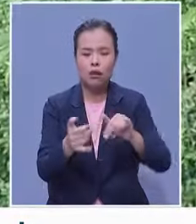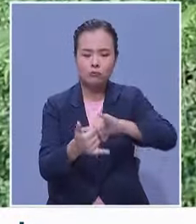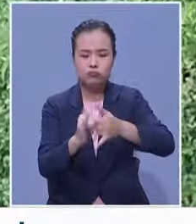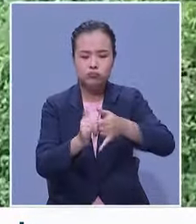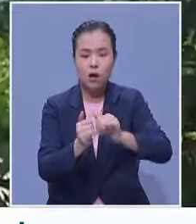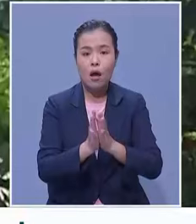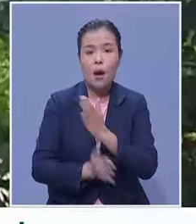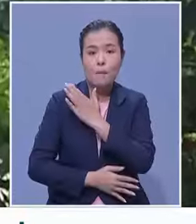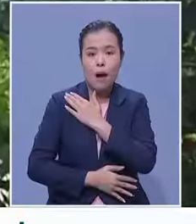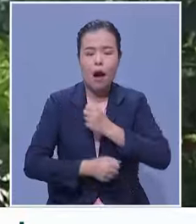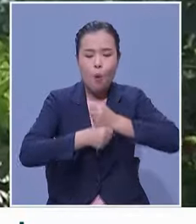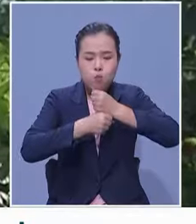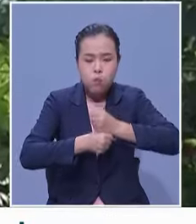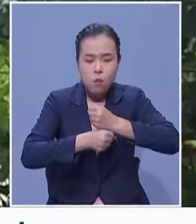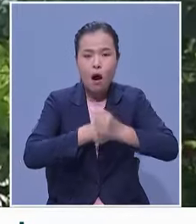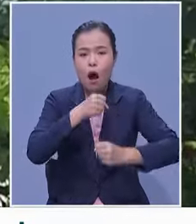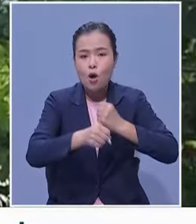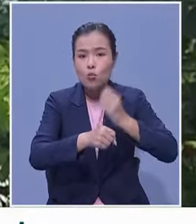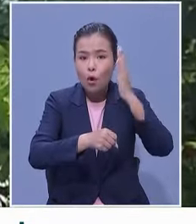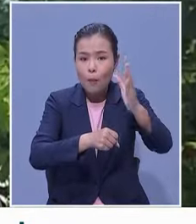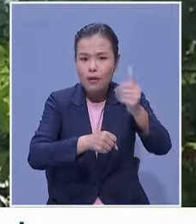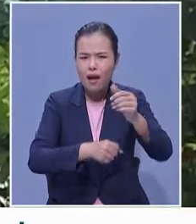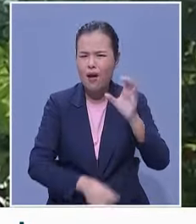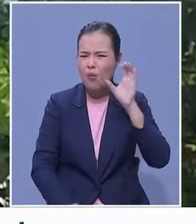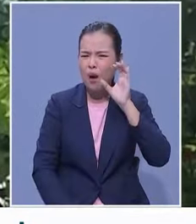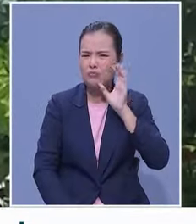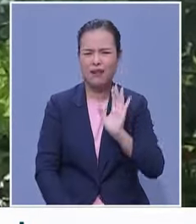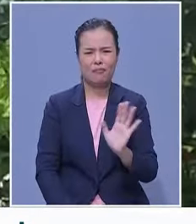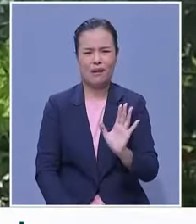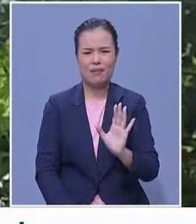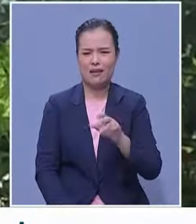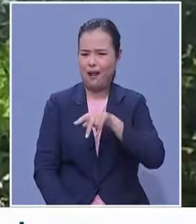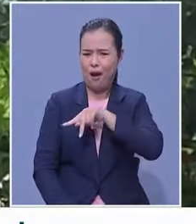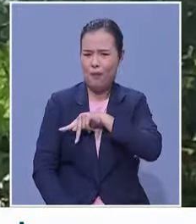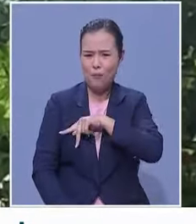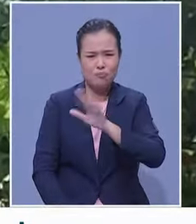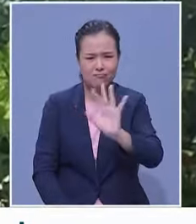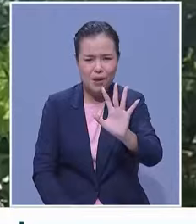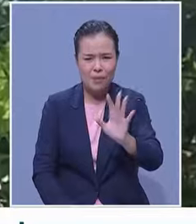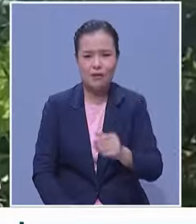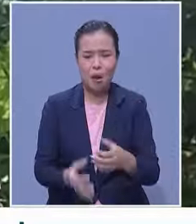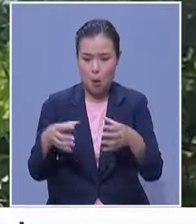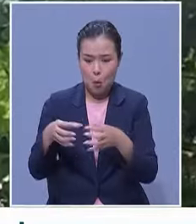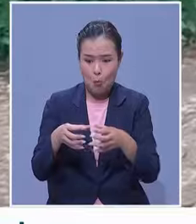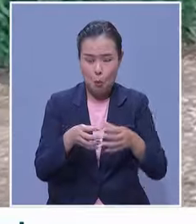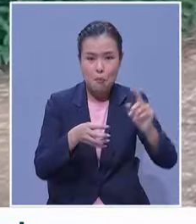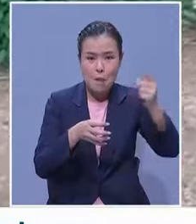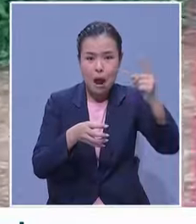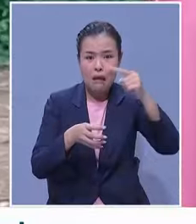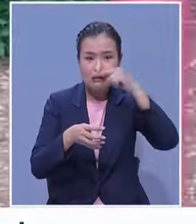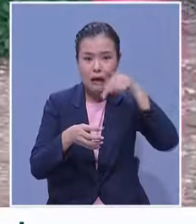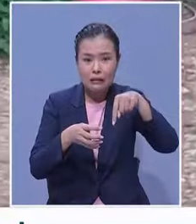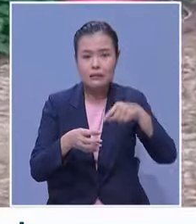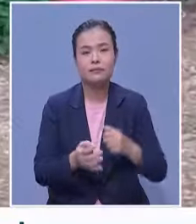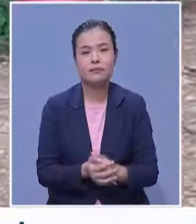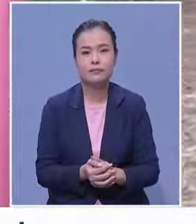อายุทำให้พระเนี่ยอายุยืนขึ้นครับเป็นความเชื่อที่ไม่น่ามีในพระพุทธศาสนาเลยนะคะโอ้ลัทธิใหม่ๆเกิดขึ้นเยอะมากนะบ้านเราเนี่ยฮะ